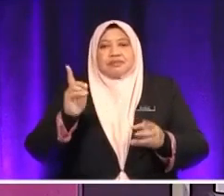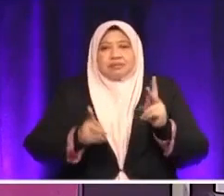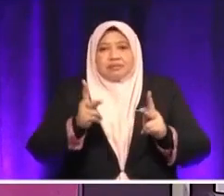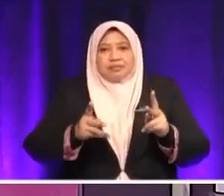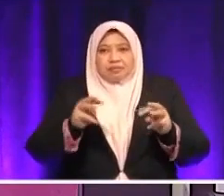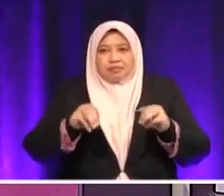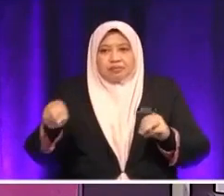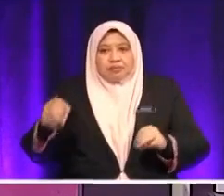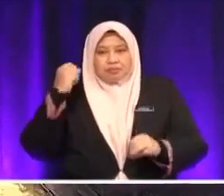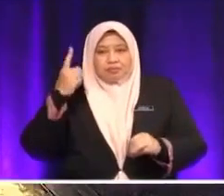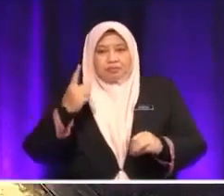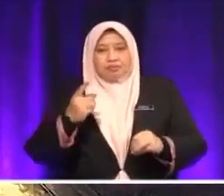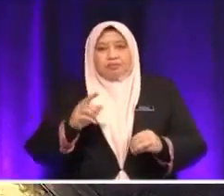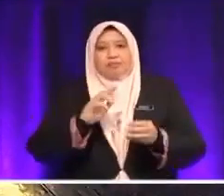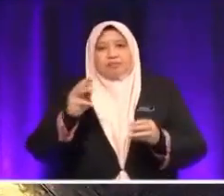konsepnya